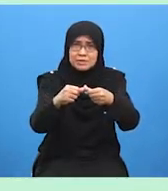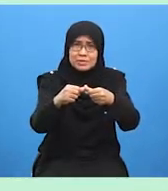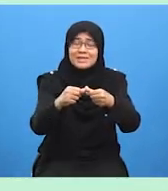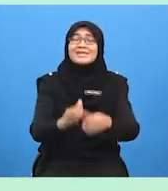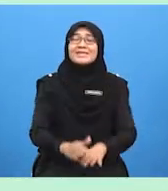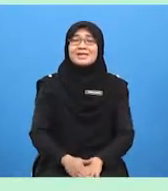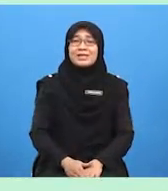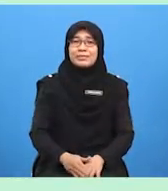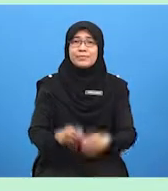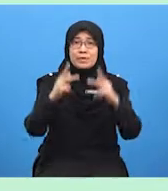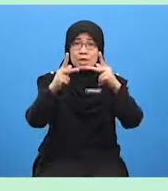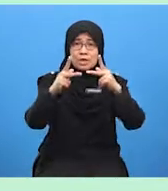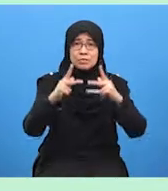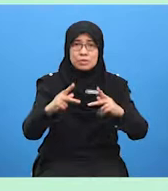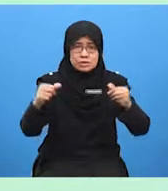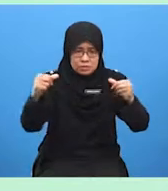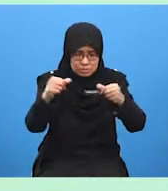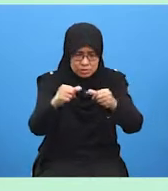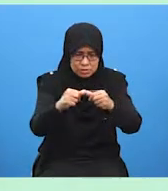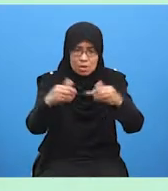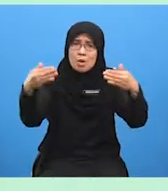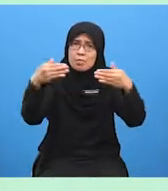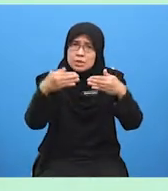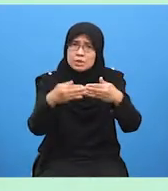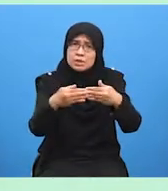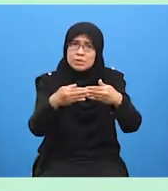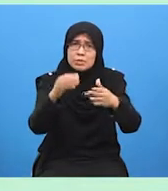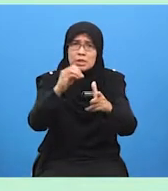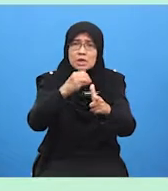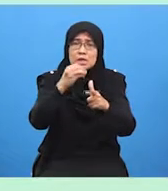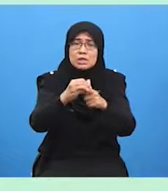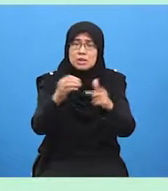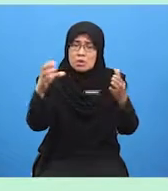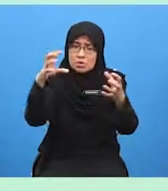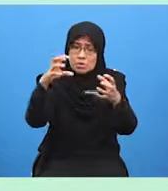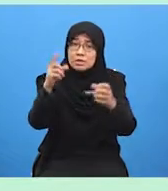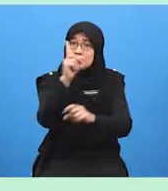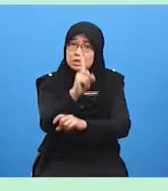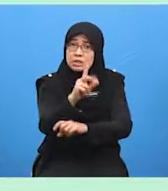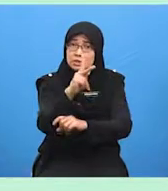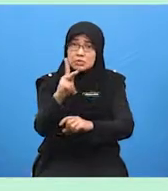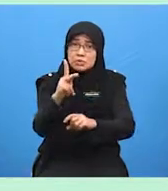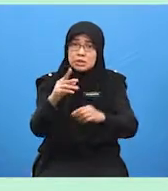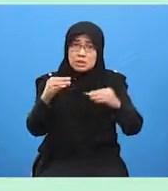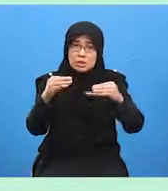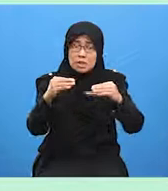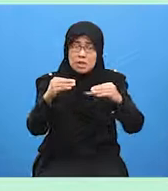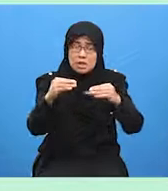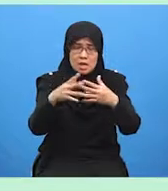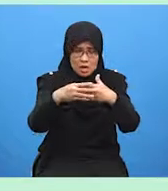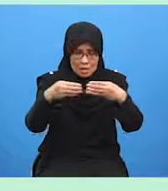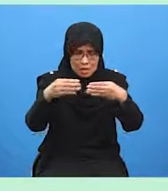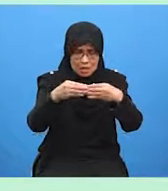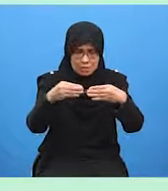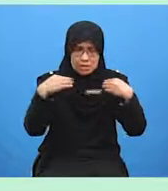Cantuman ialah proses mencantum, menyambung atau menyatukan kepingan fabrik atau